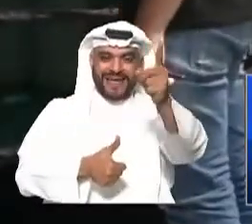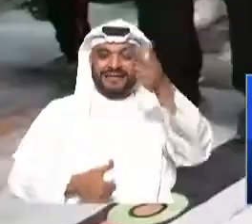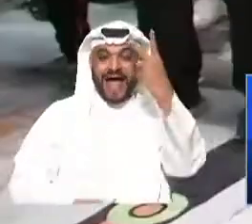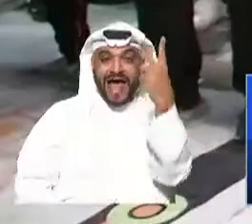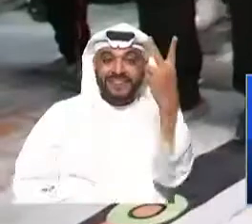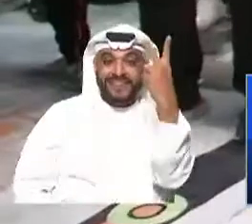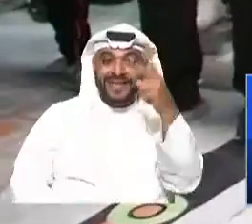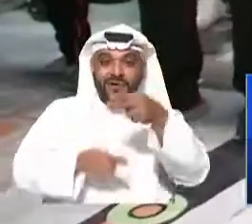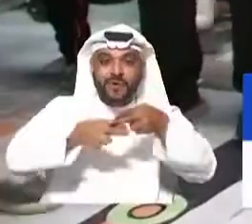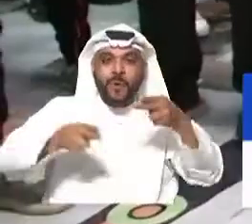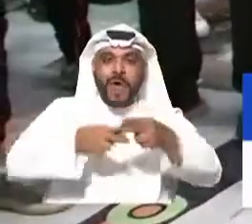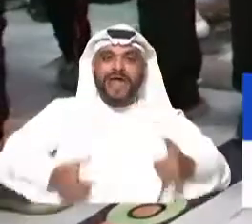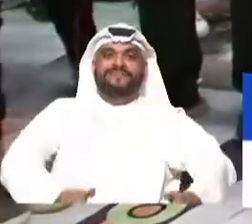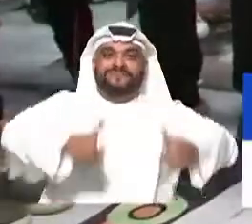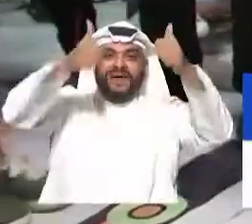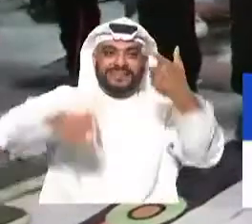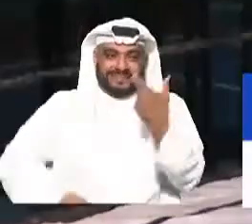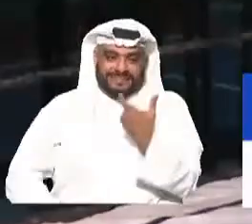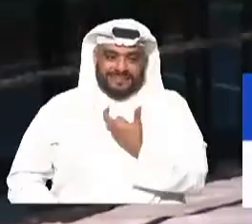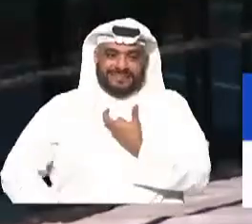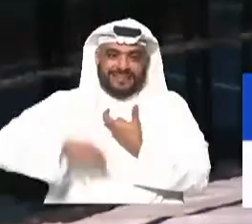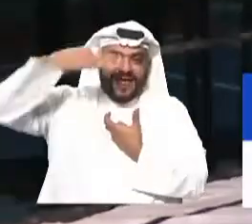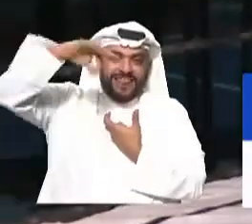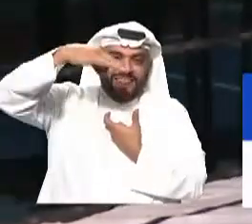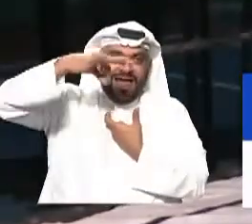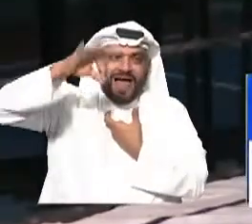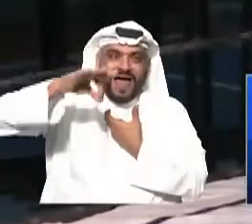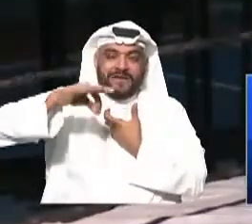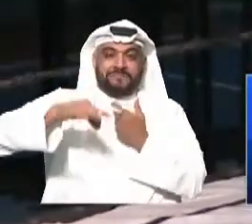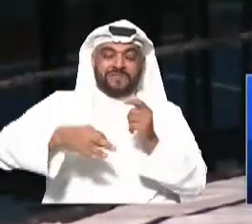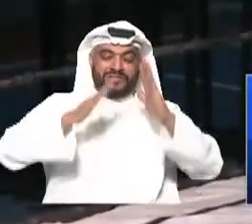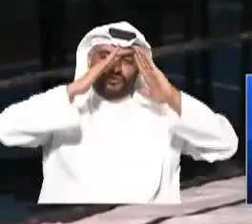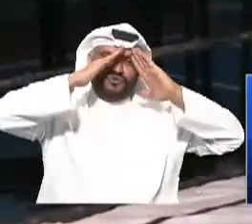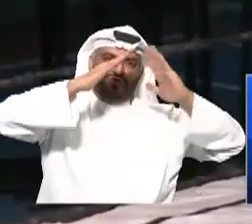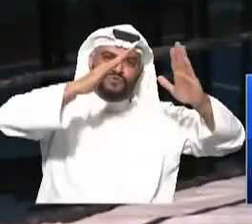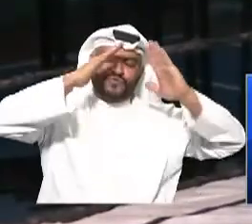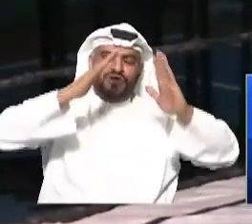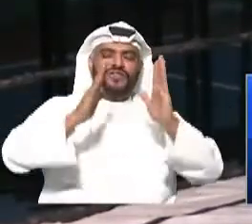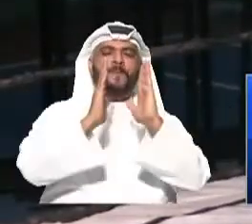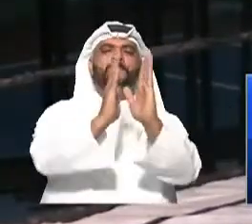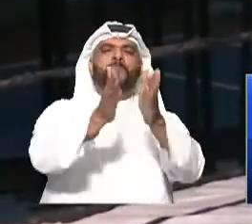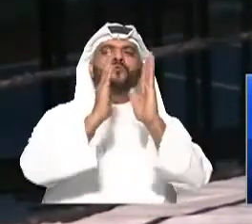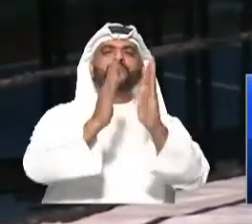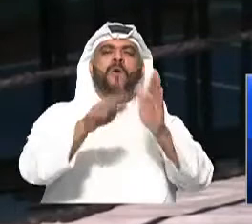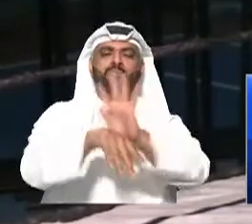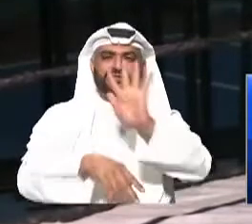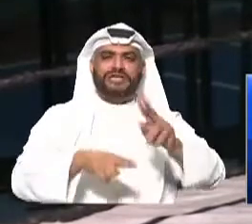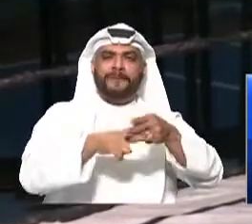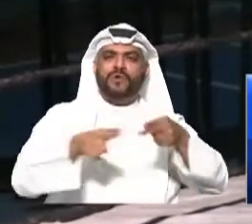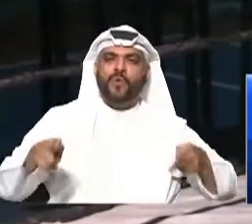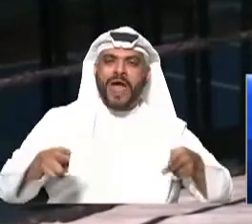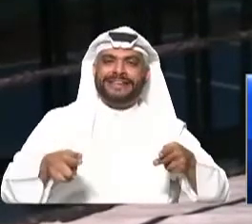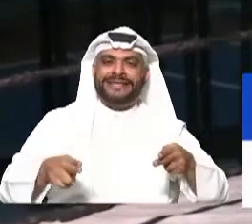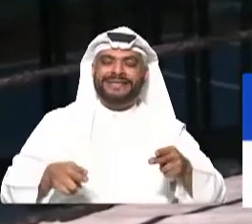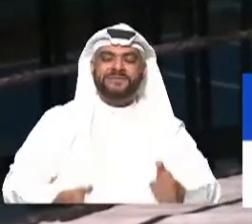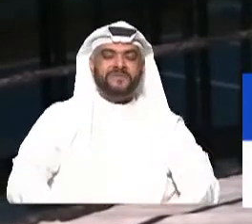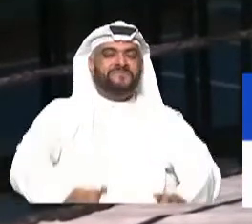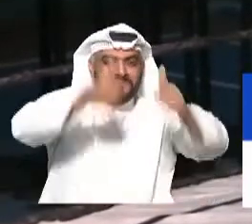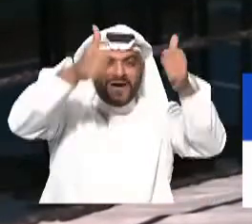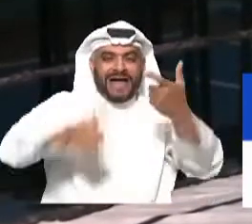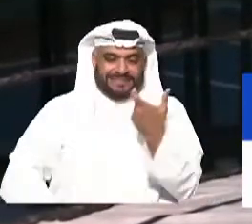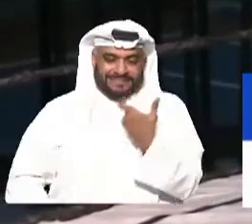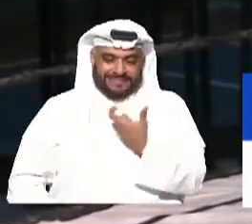وفاز المركز الاول. بعد بهني كل الشعب الكويتي على الفوز اللي حققوه النهارده اللعيبه، بصراحه